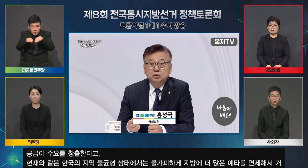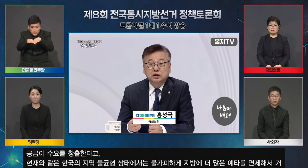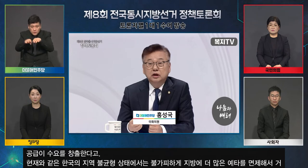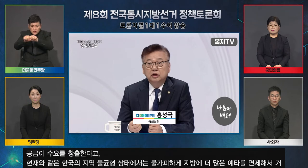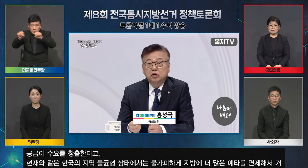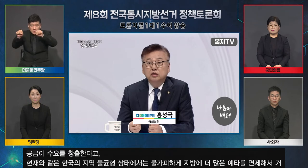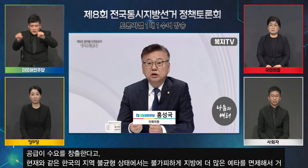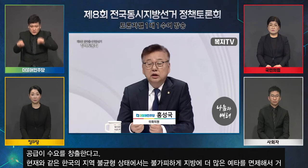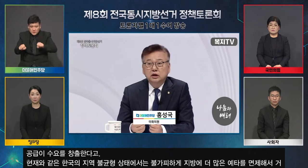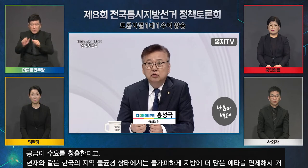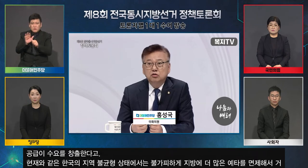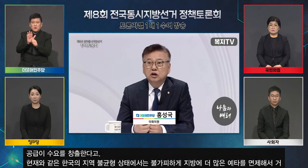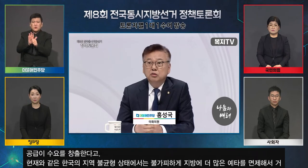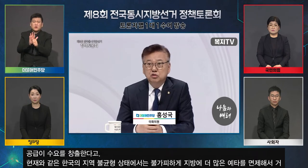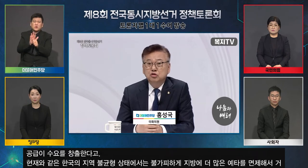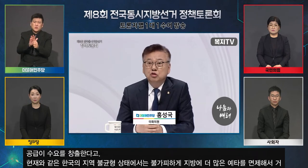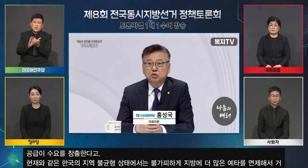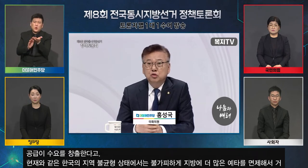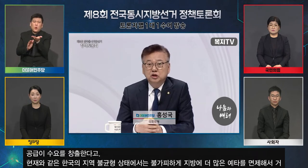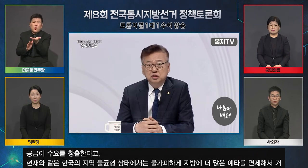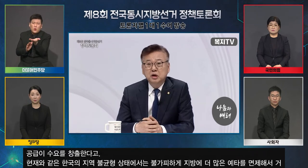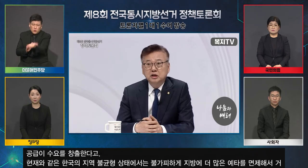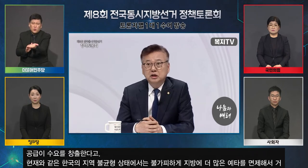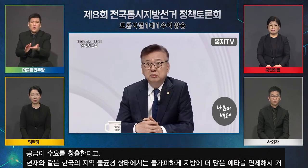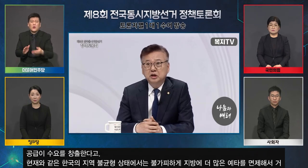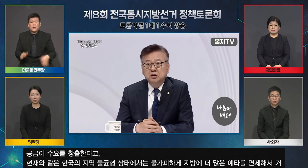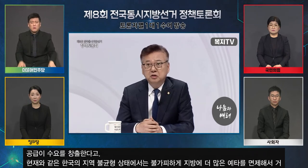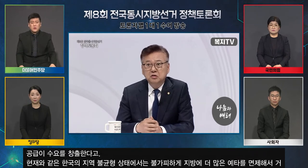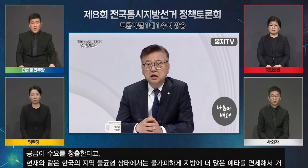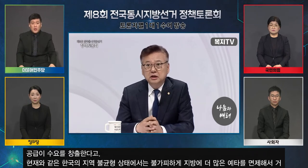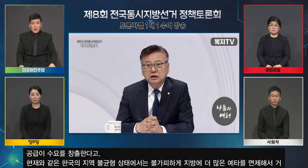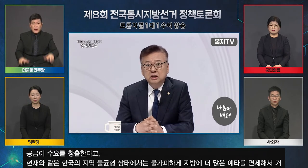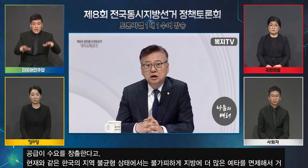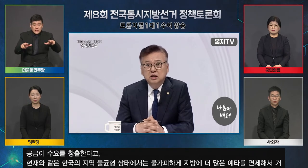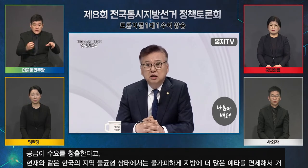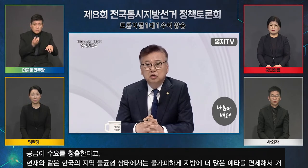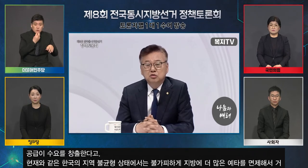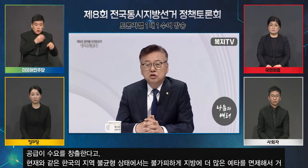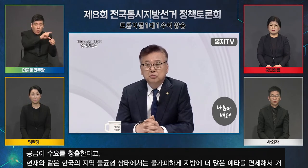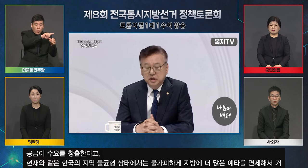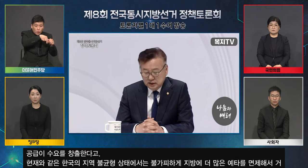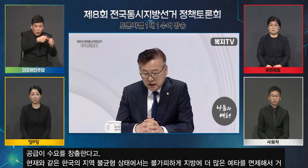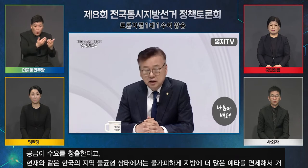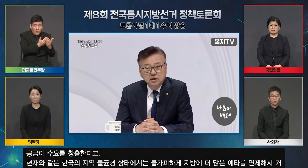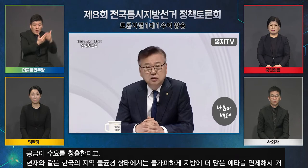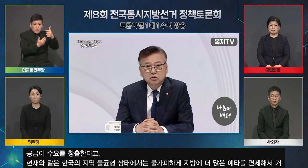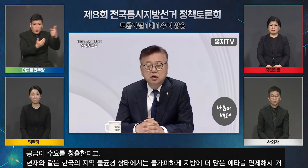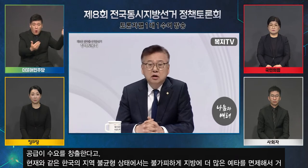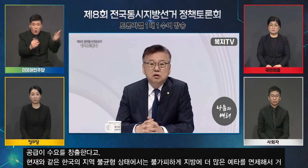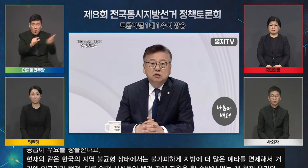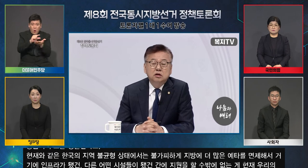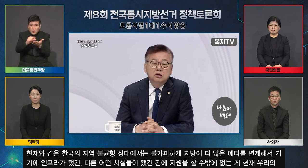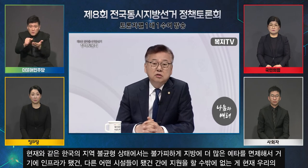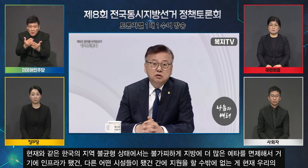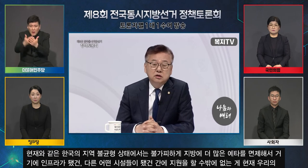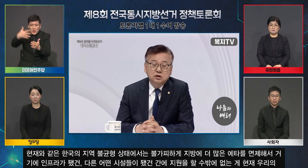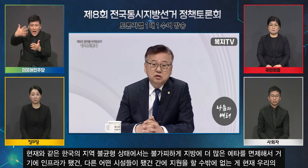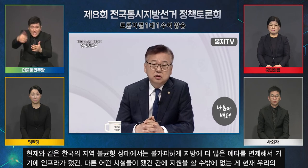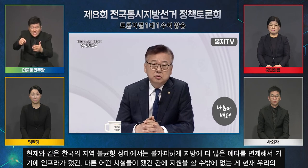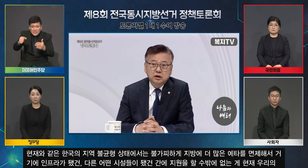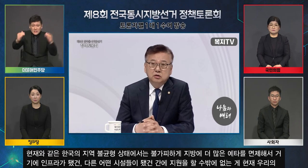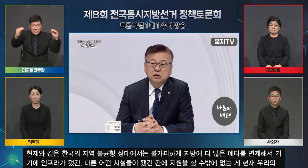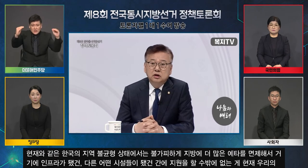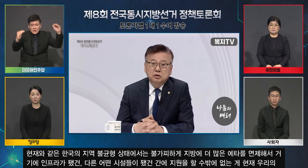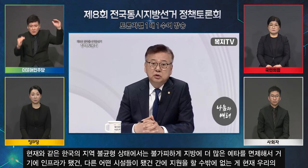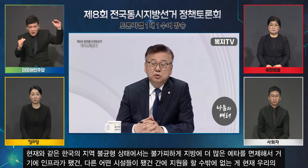할 수밖에 없는 게 현재의 우리의 불균형 규조가 심하기 때문에 이런 현상이 불가피했다. 그래서 그